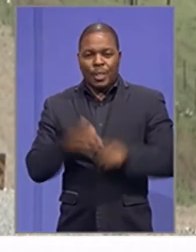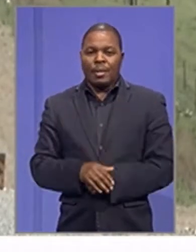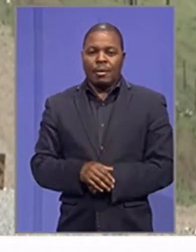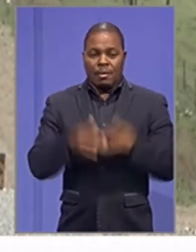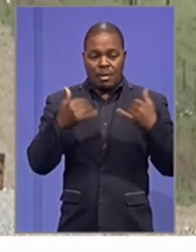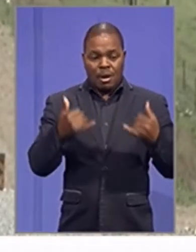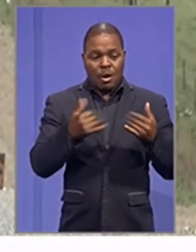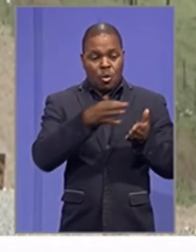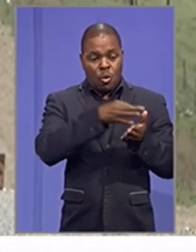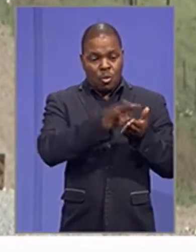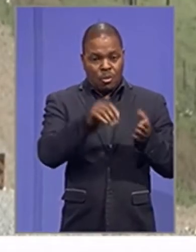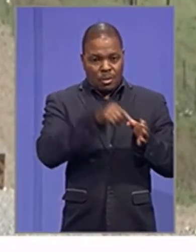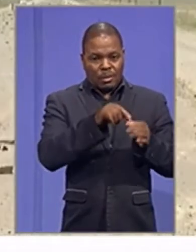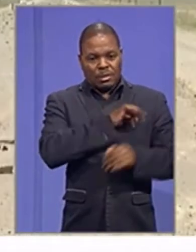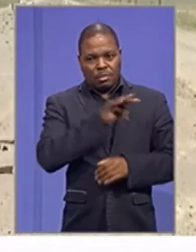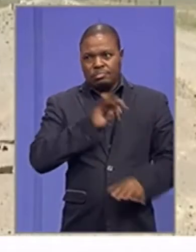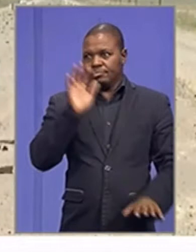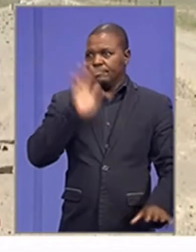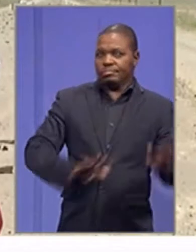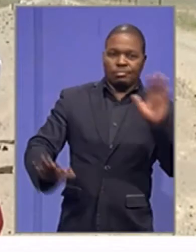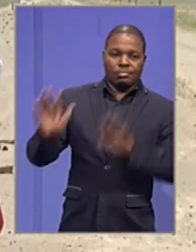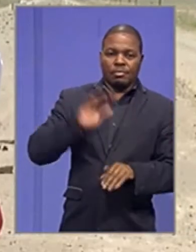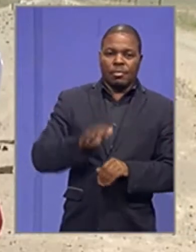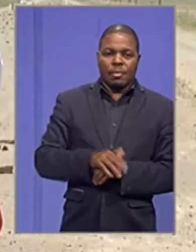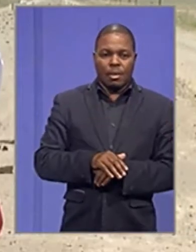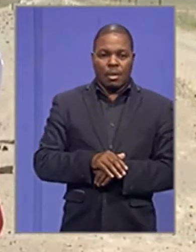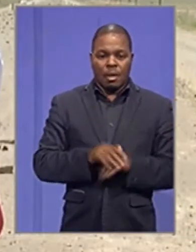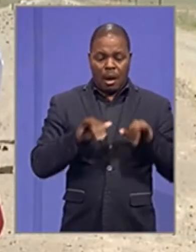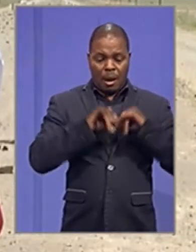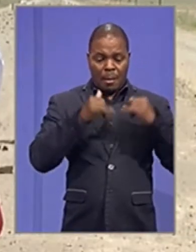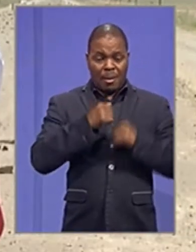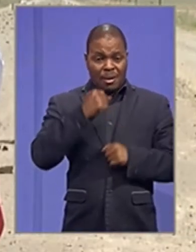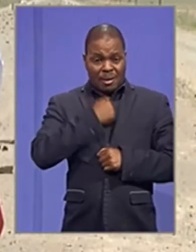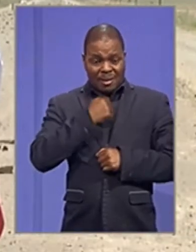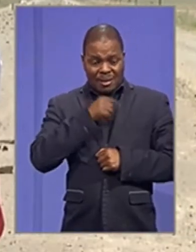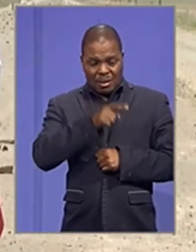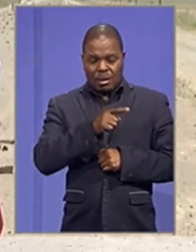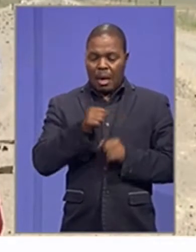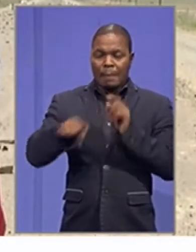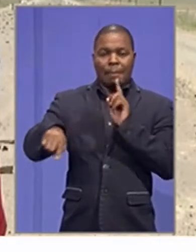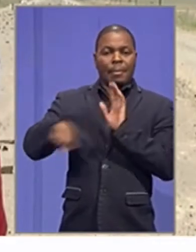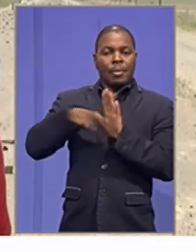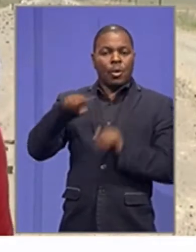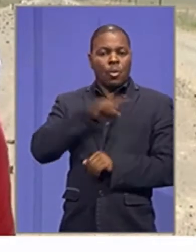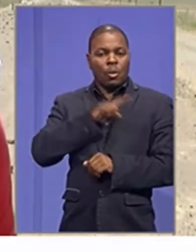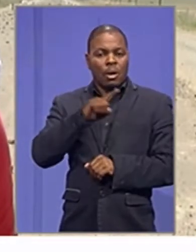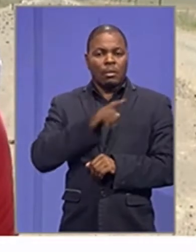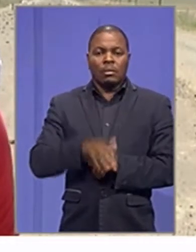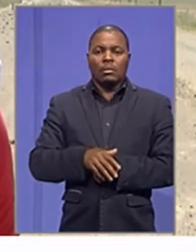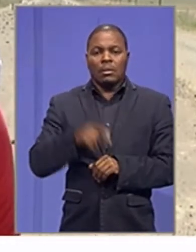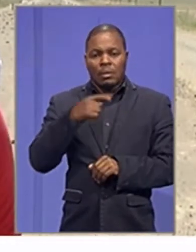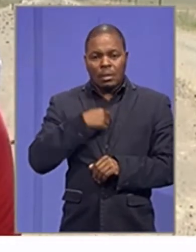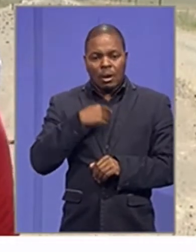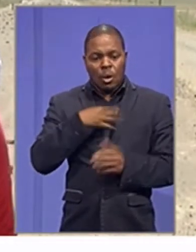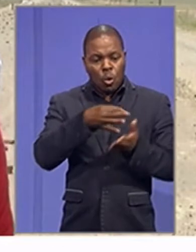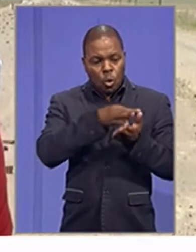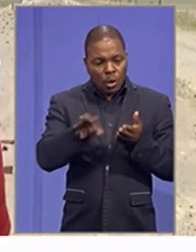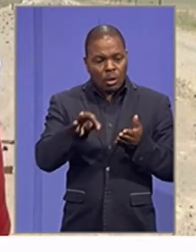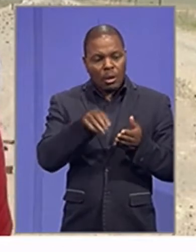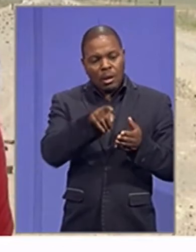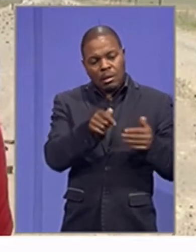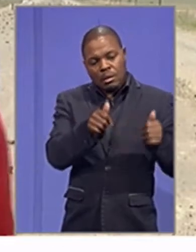ba kontraka ba kgakanegong. Company ya ka e ba affected haholo because ina le ongoing contract le